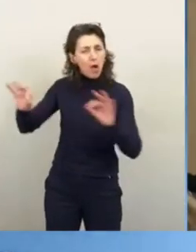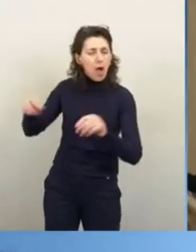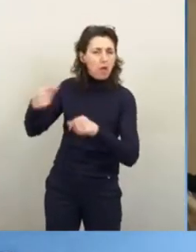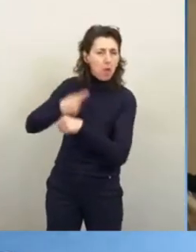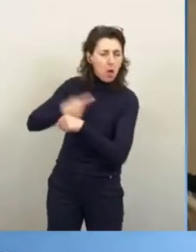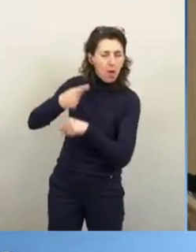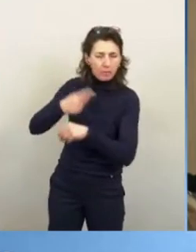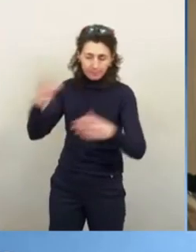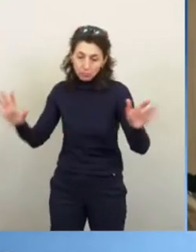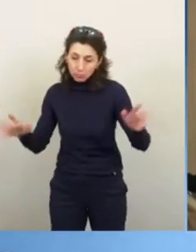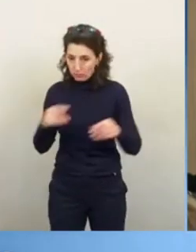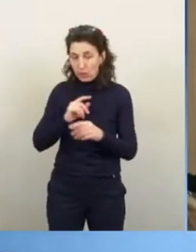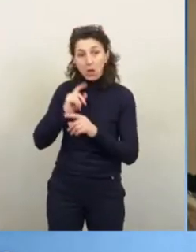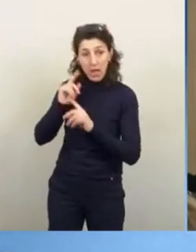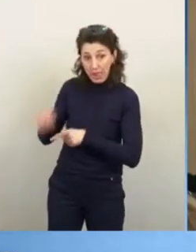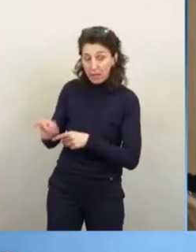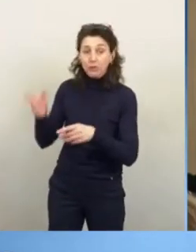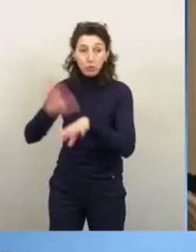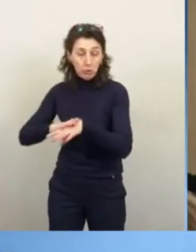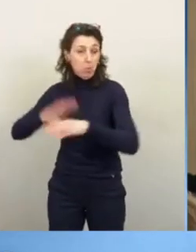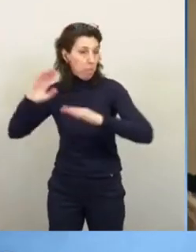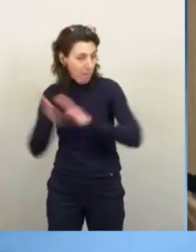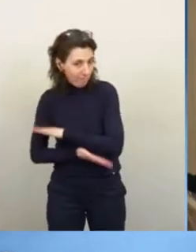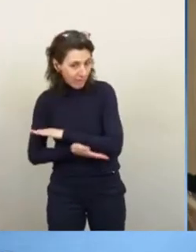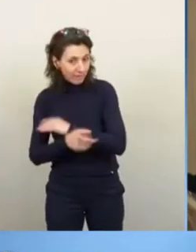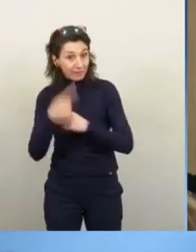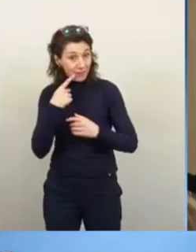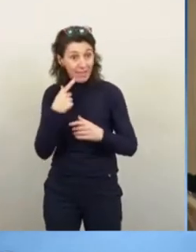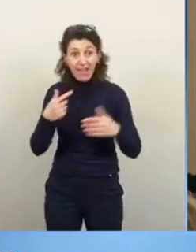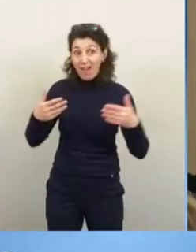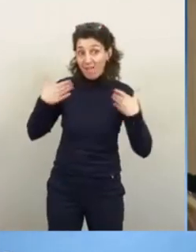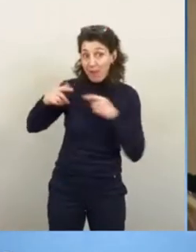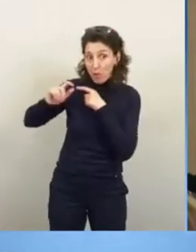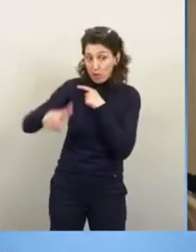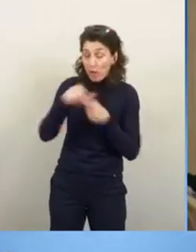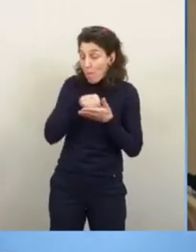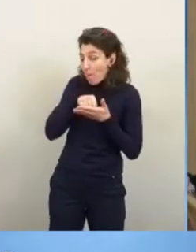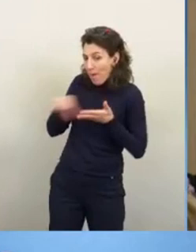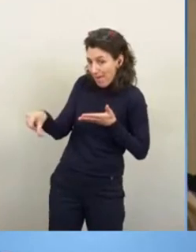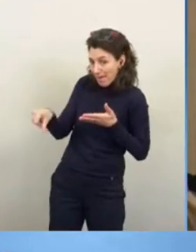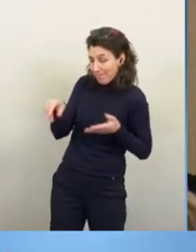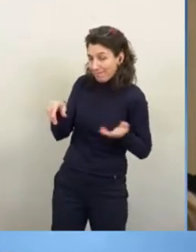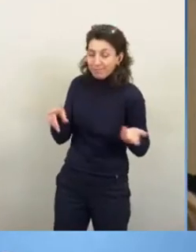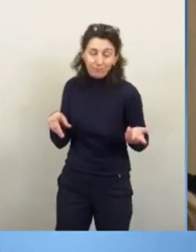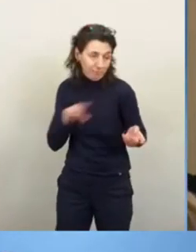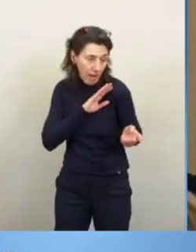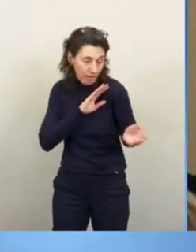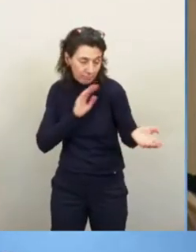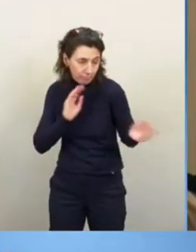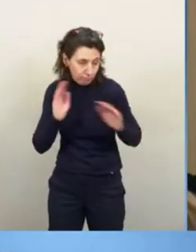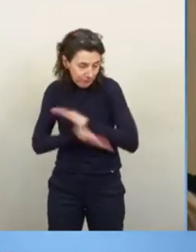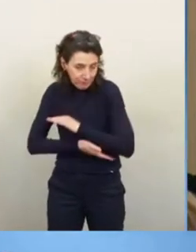condamné aux dépens ce qui veut dire à payer l'ensemble des frais de la procédure vos frais et les frais de la partie